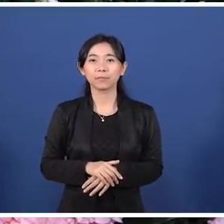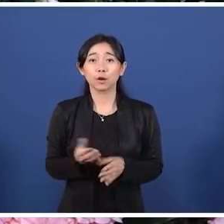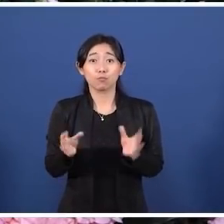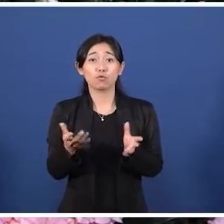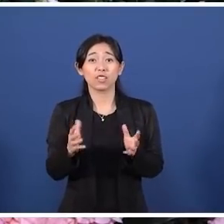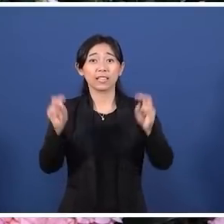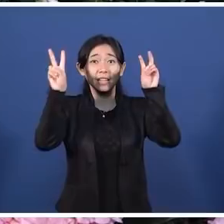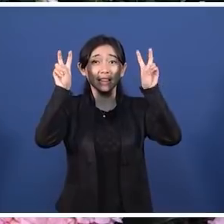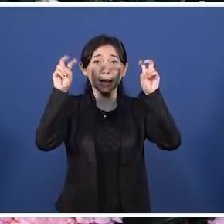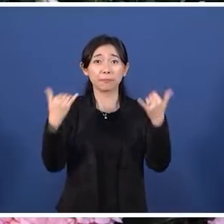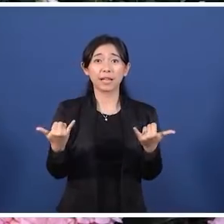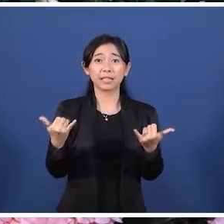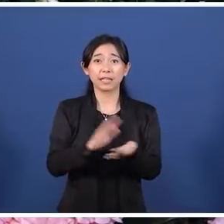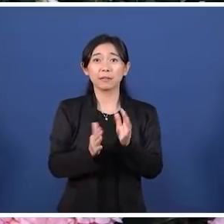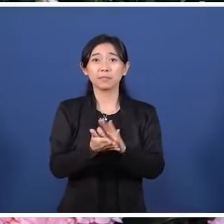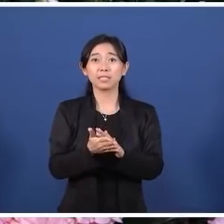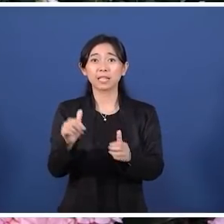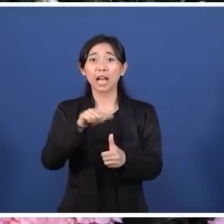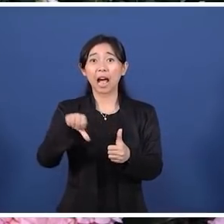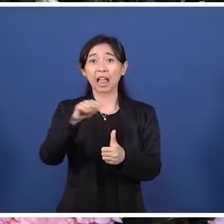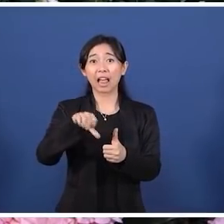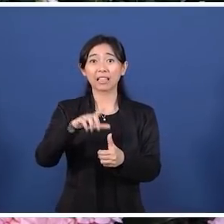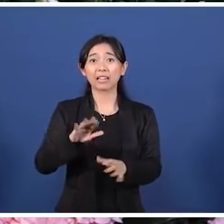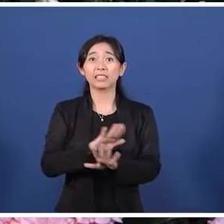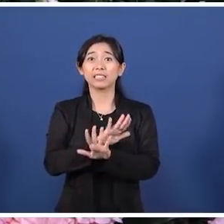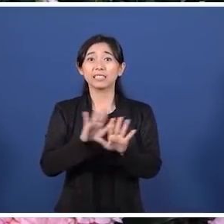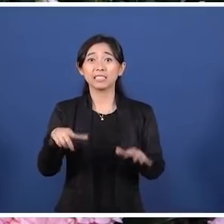barangkali tema ini menjadi sesuatu yang tidak selalu kita